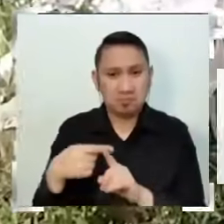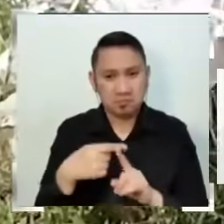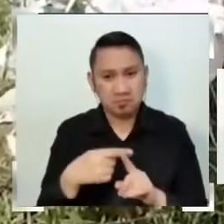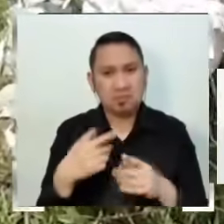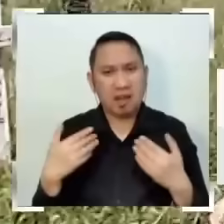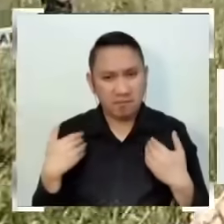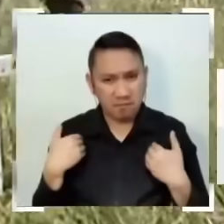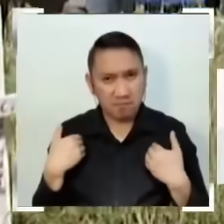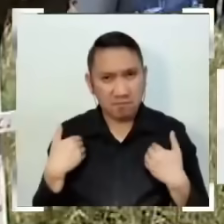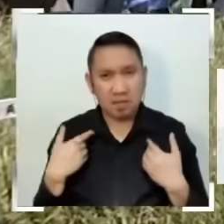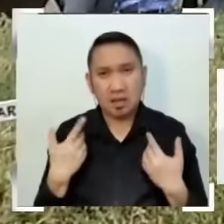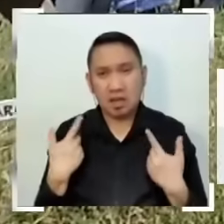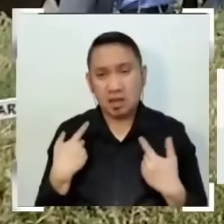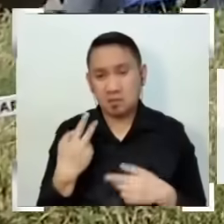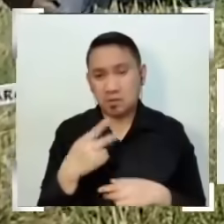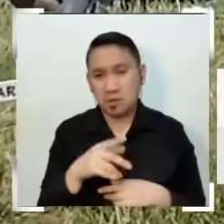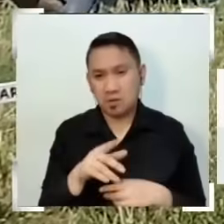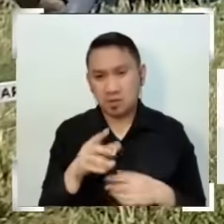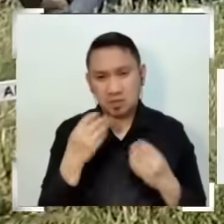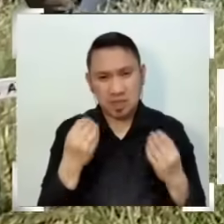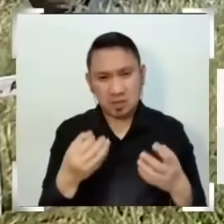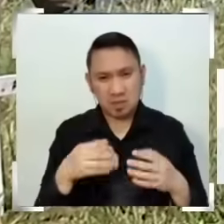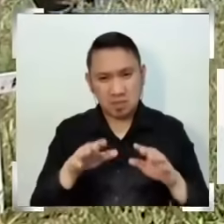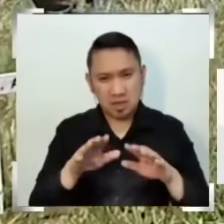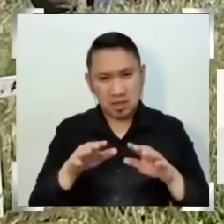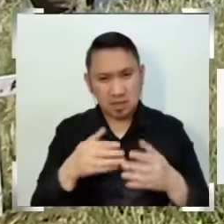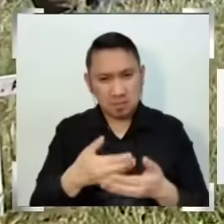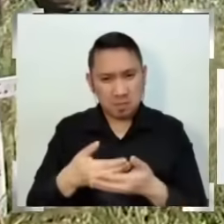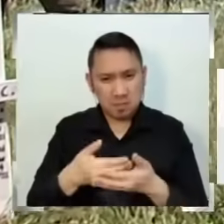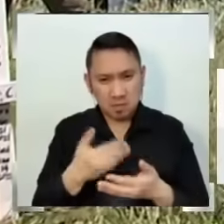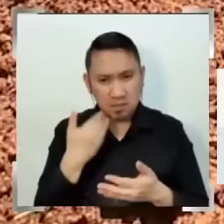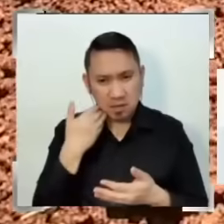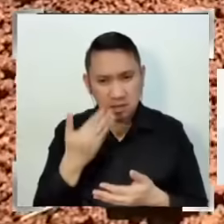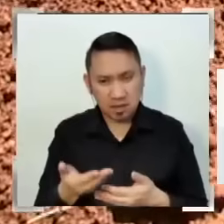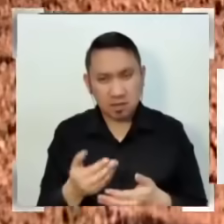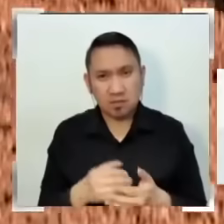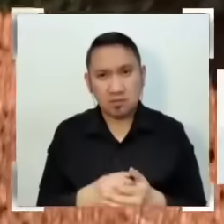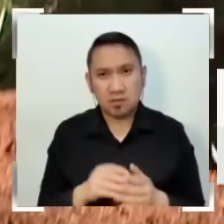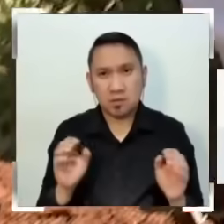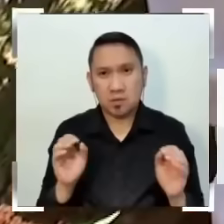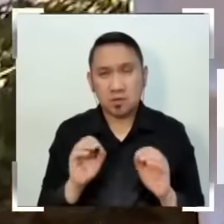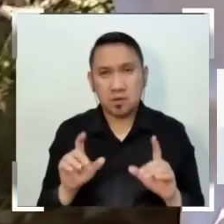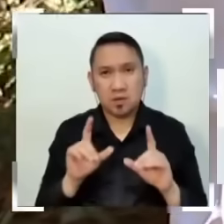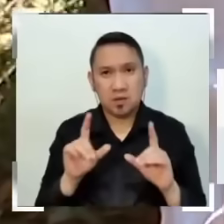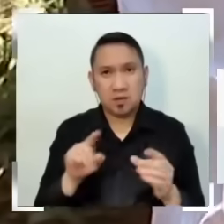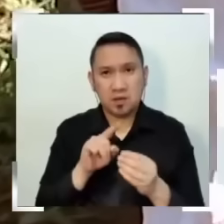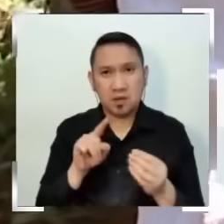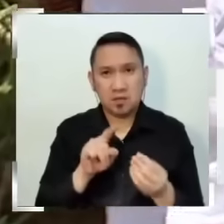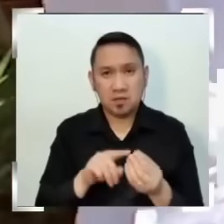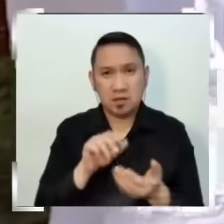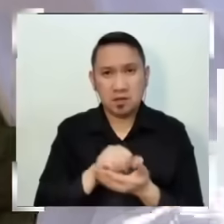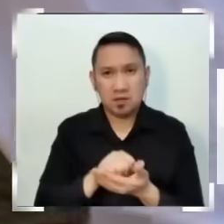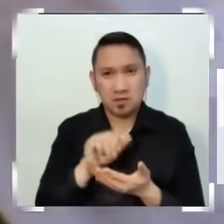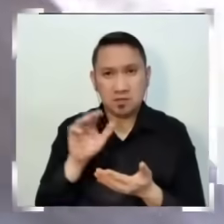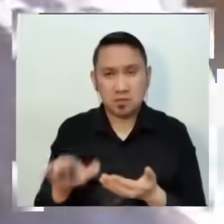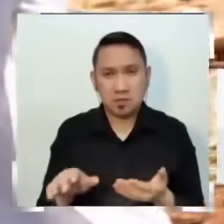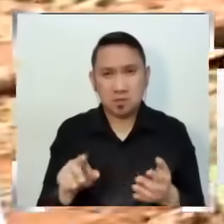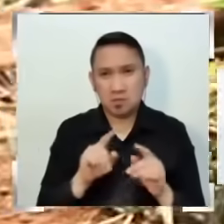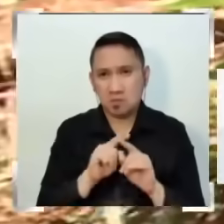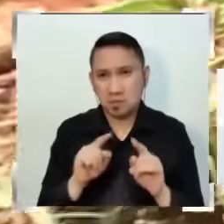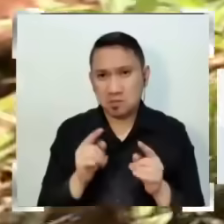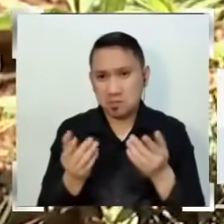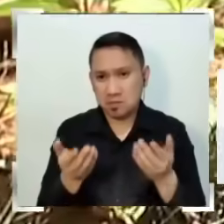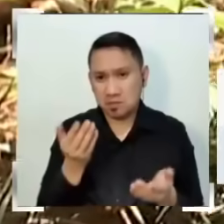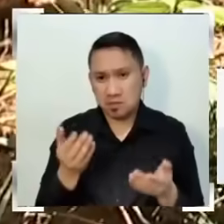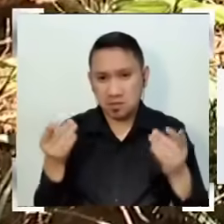saan may 20 puntod ng bata. Wala pa namang allegation na about abortion, no? Pero baka nangyayari yun dahil ngayon